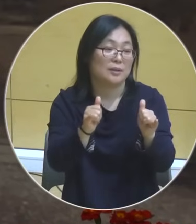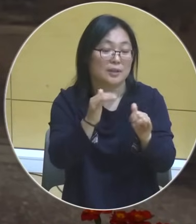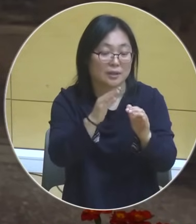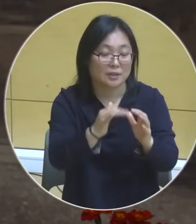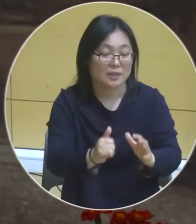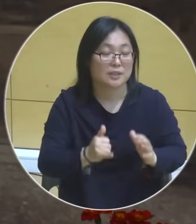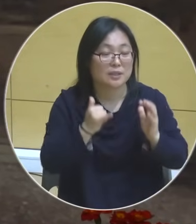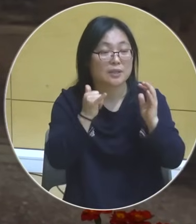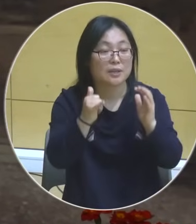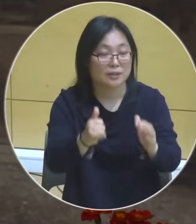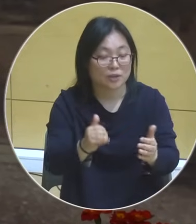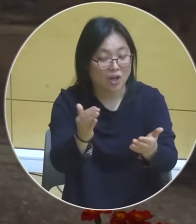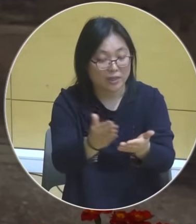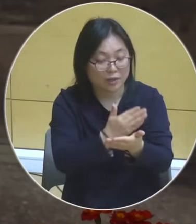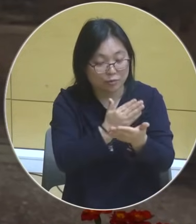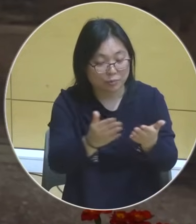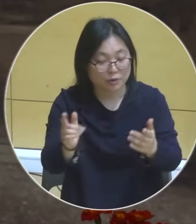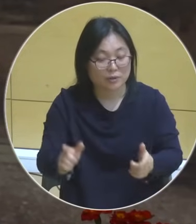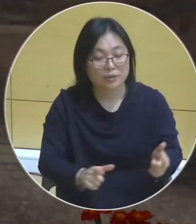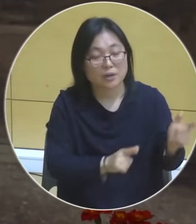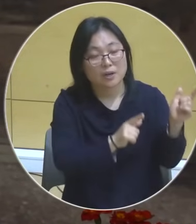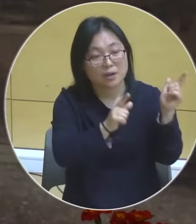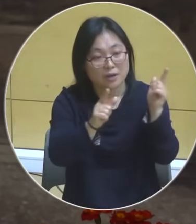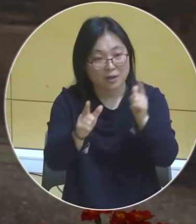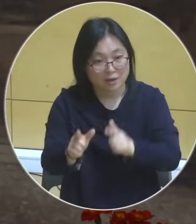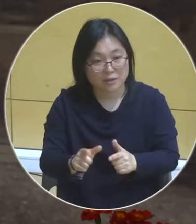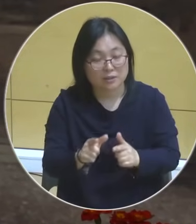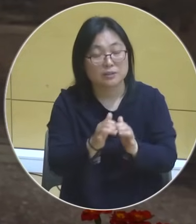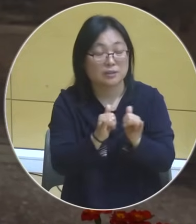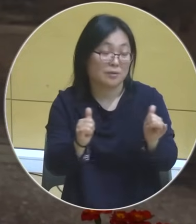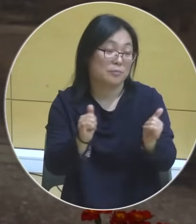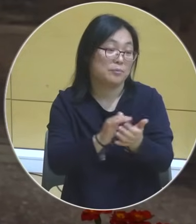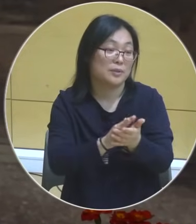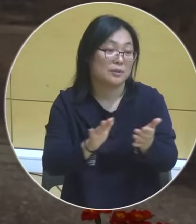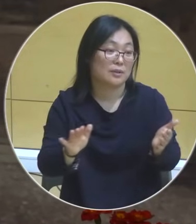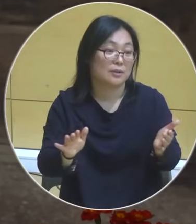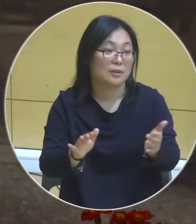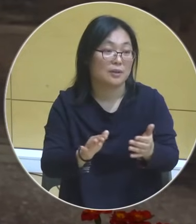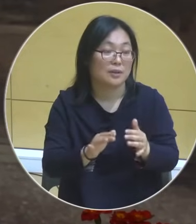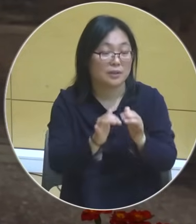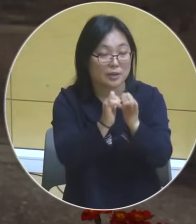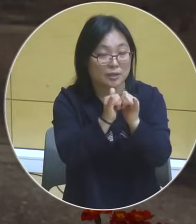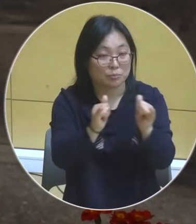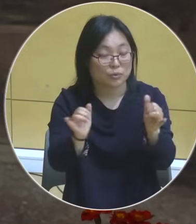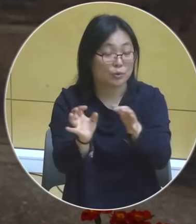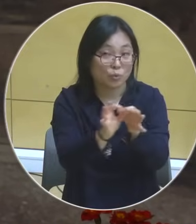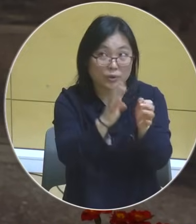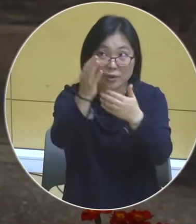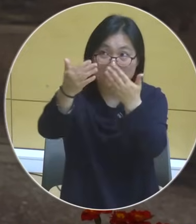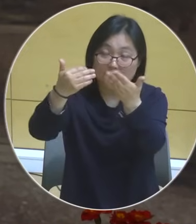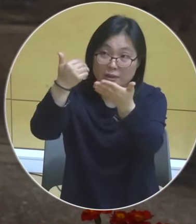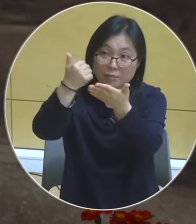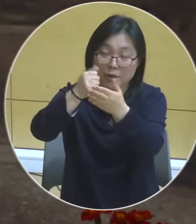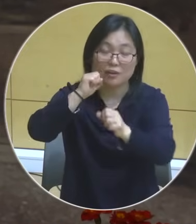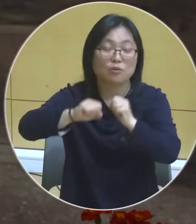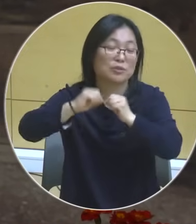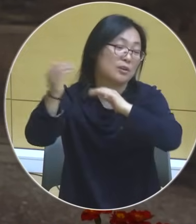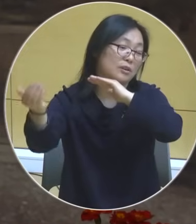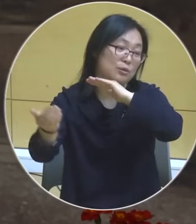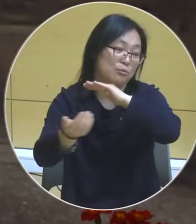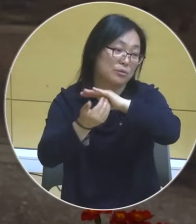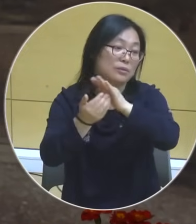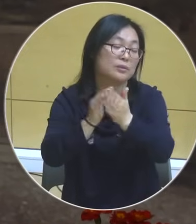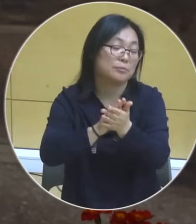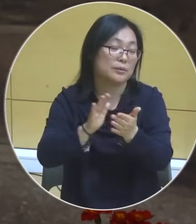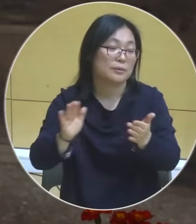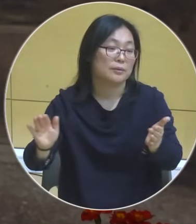땅을 살면서 진정으로 나누며 살아가는 삶을 살아갈 수 있는 사람이 됩니다. 바로 이분들을 통해서 하나님 역사가 이루어진 것을 보게